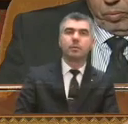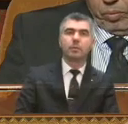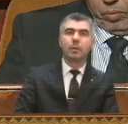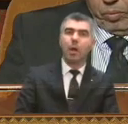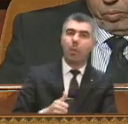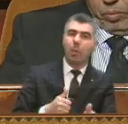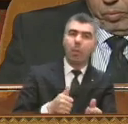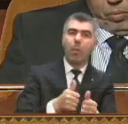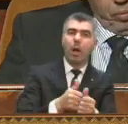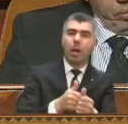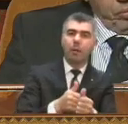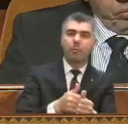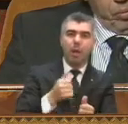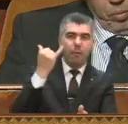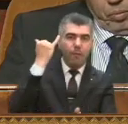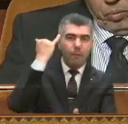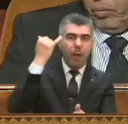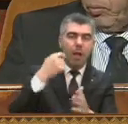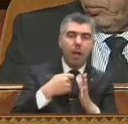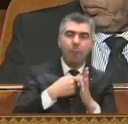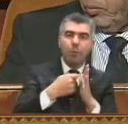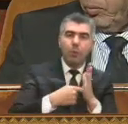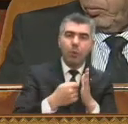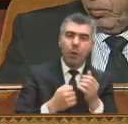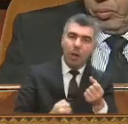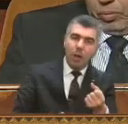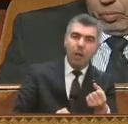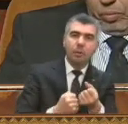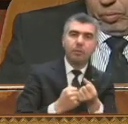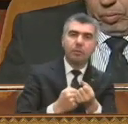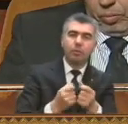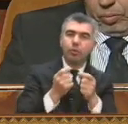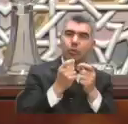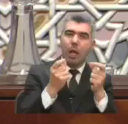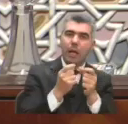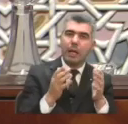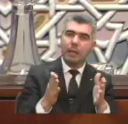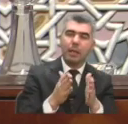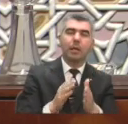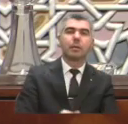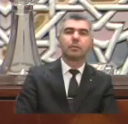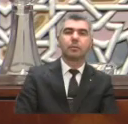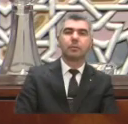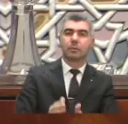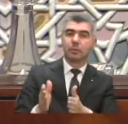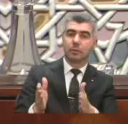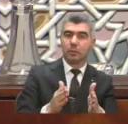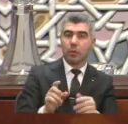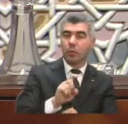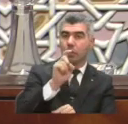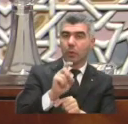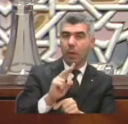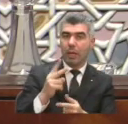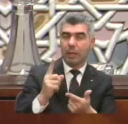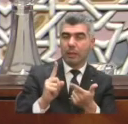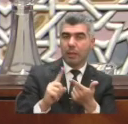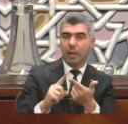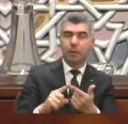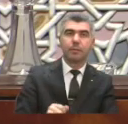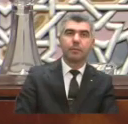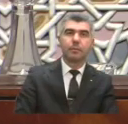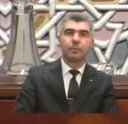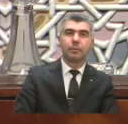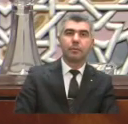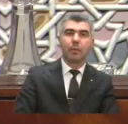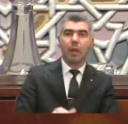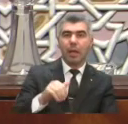لمواكبة حامي المشاريع والنهوض بالمقاولة الصغيرة جدا. شكرا. السؤال الثاني للسيدات والسادة النواب المحترمين من